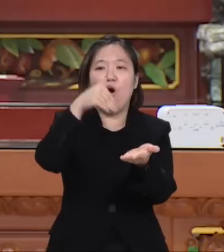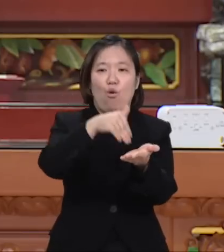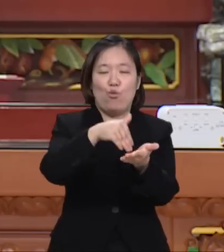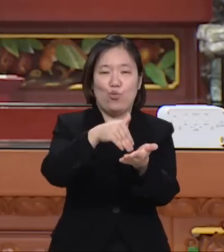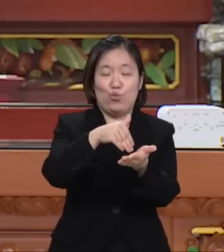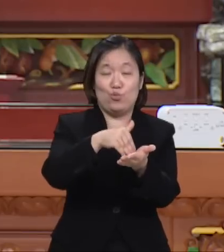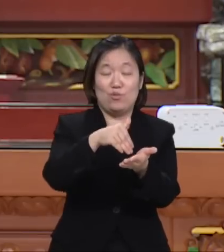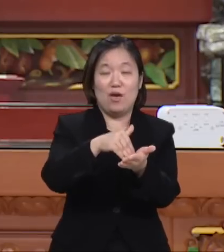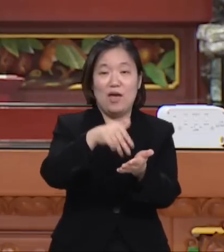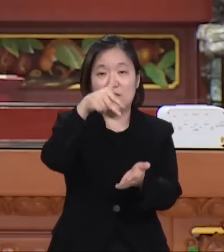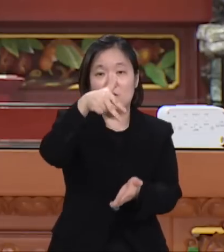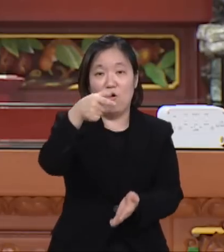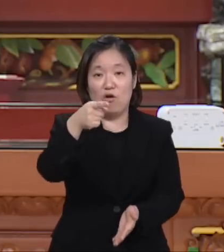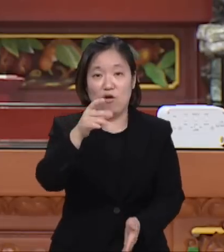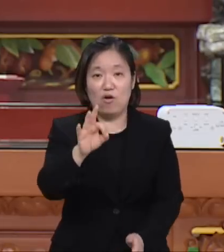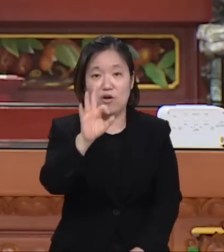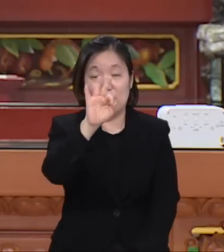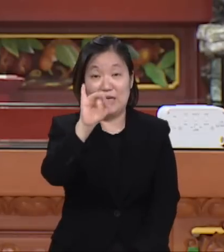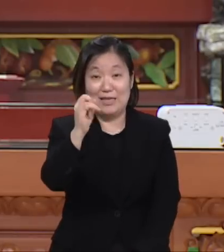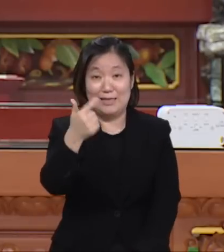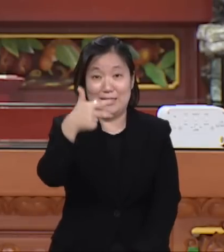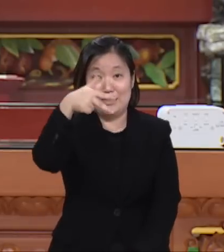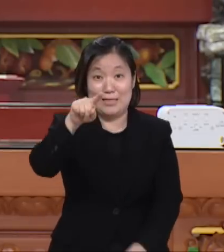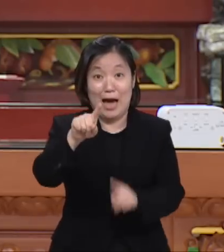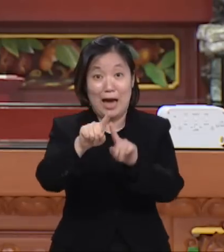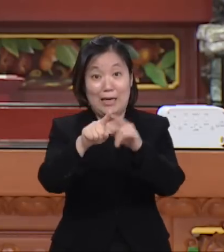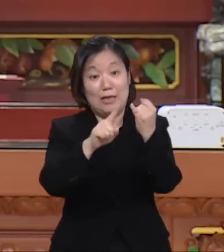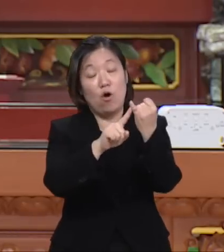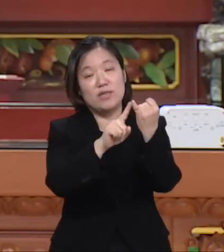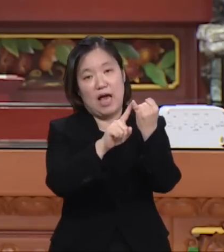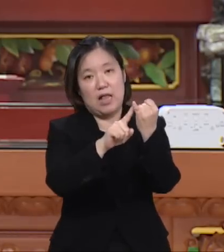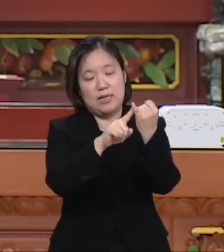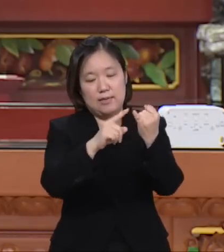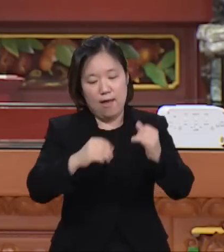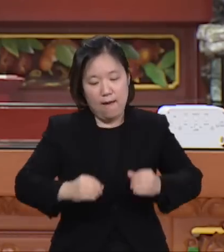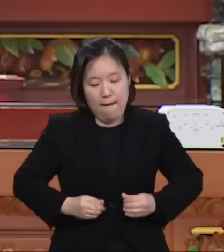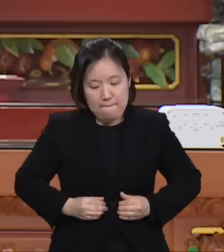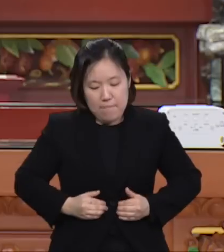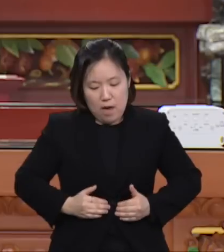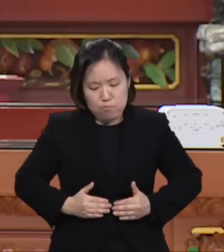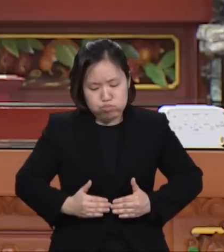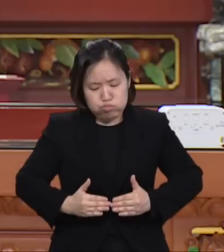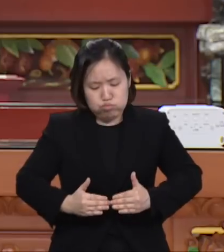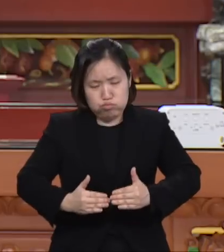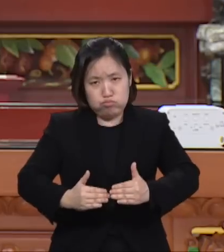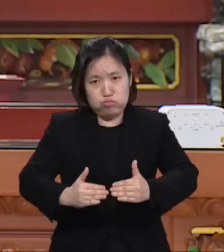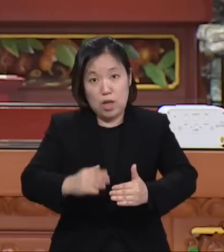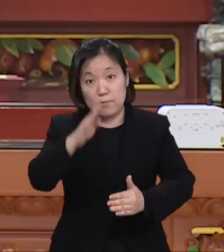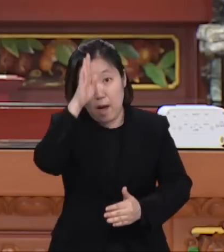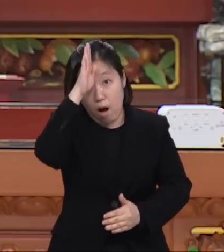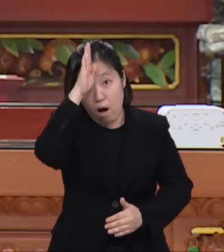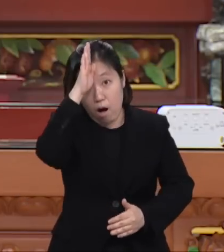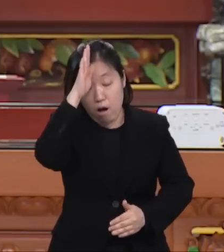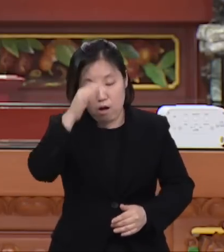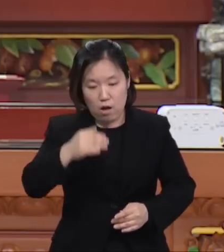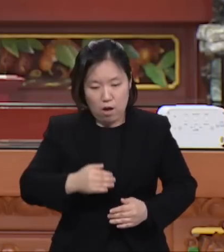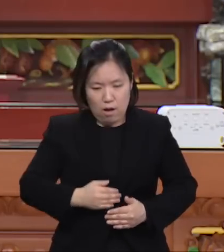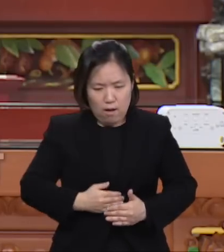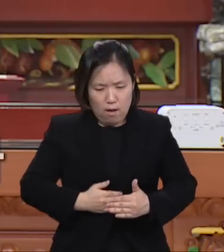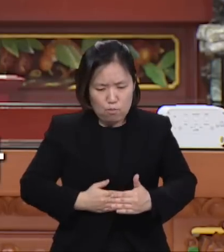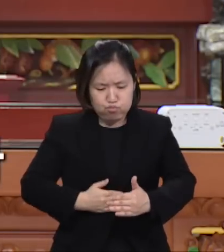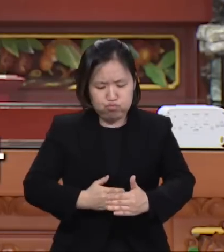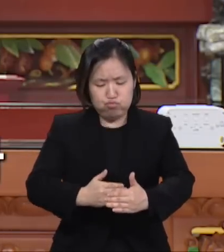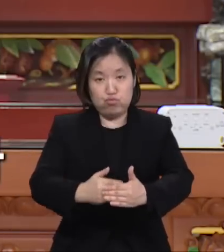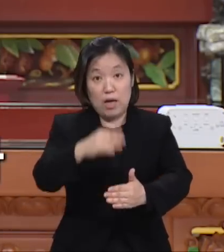그 정인자는 배가 부풀던 그 이름을 알 수 없는 병명을 알 수 없던 그